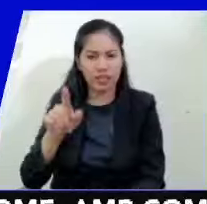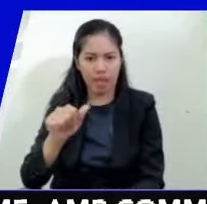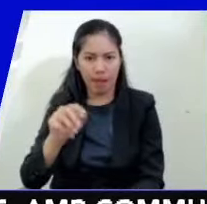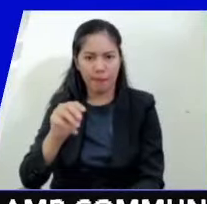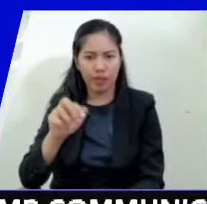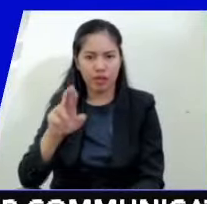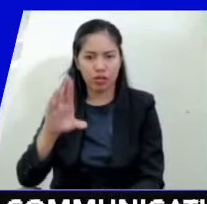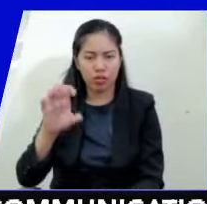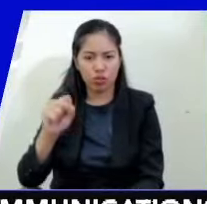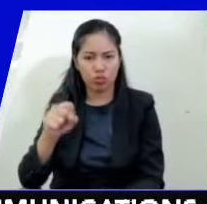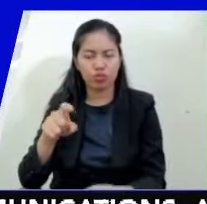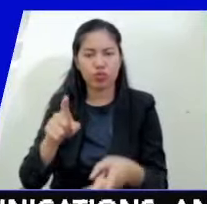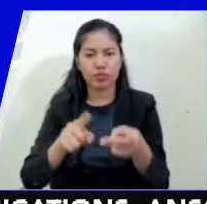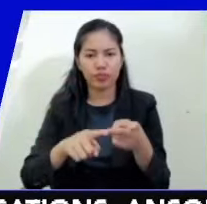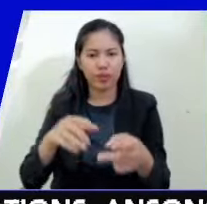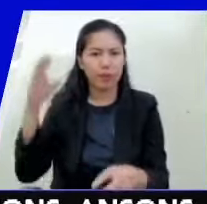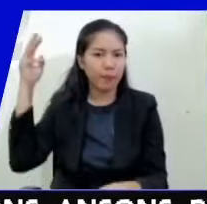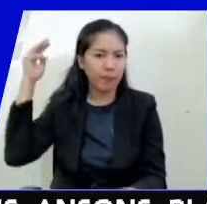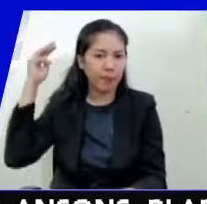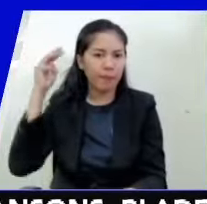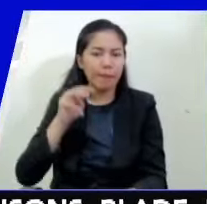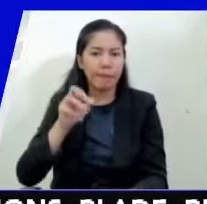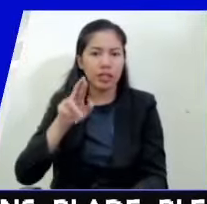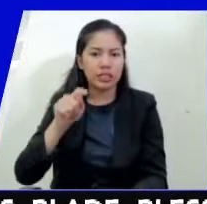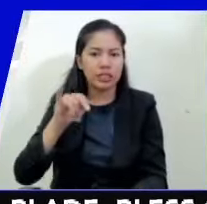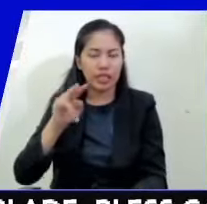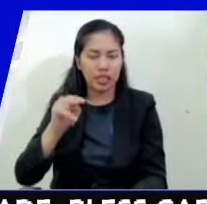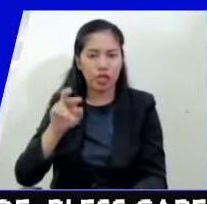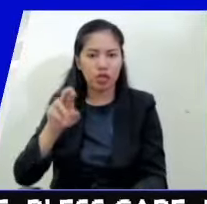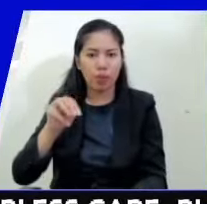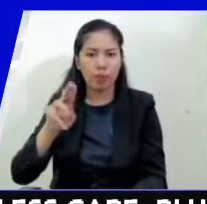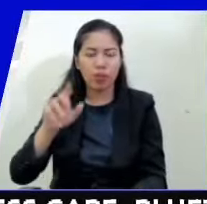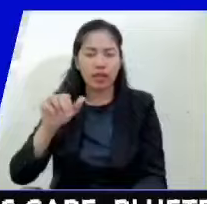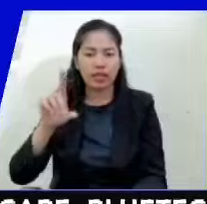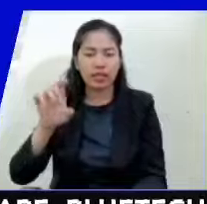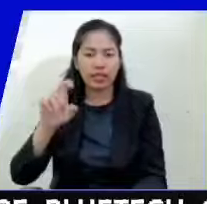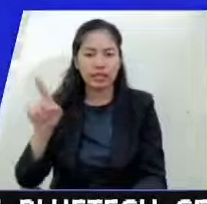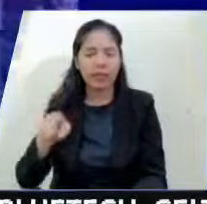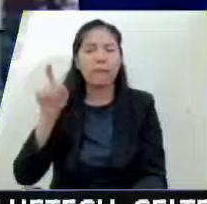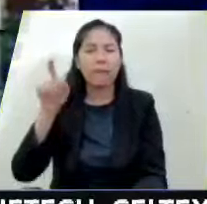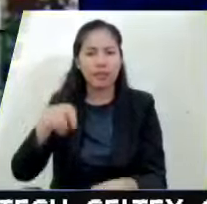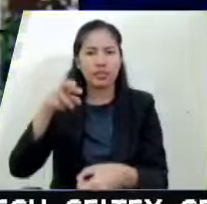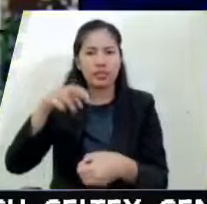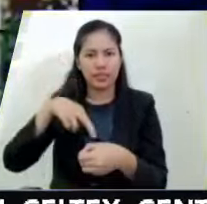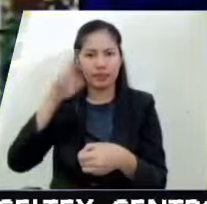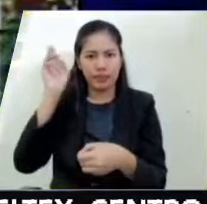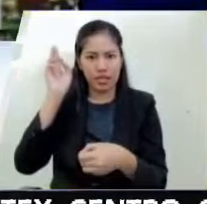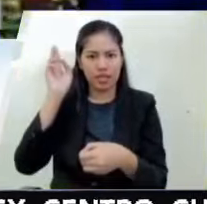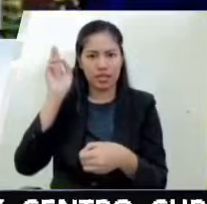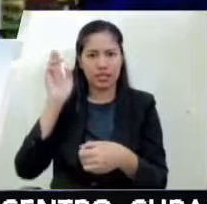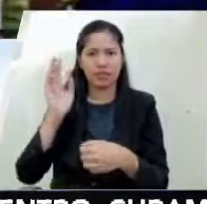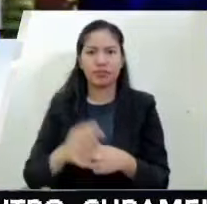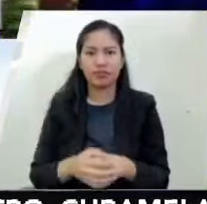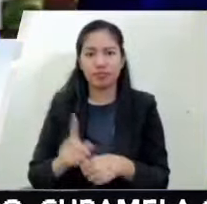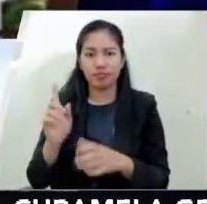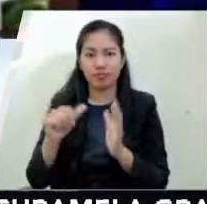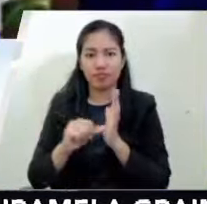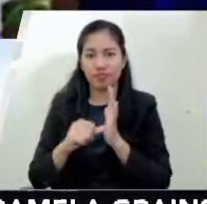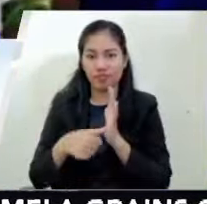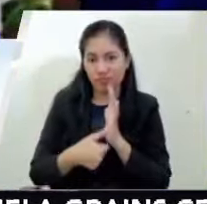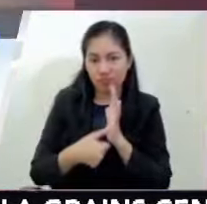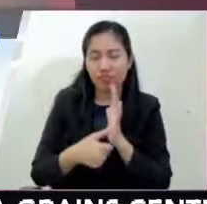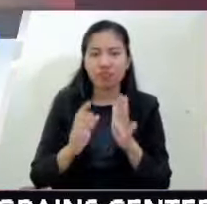Martin romales bumaba na kayo sa posisyon magresign na kayo pa ni Kiboy ang lahat daw ng